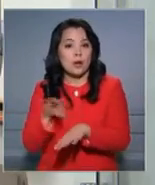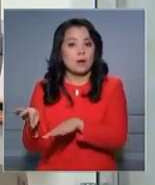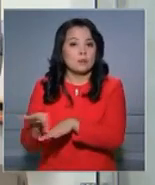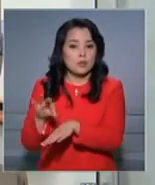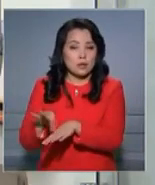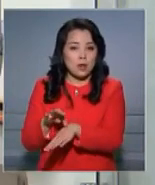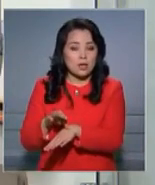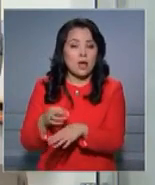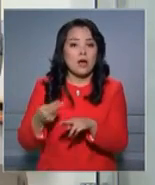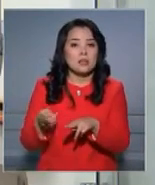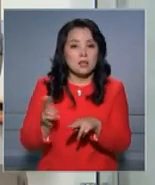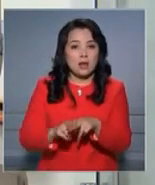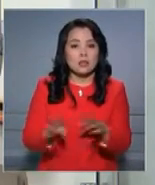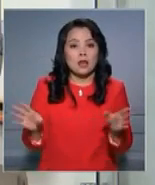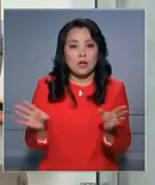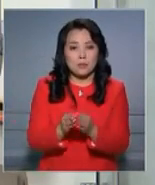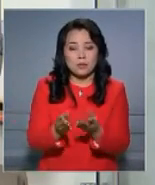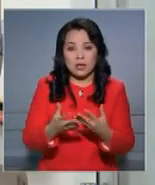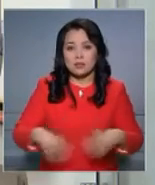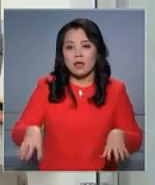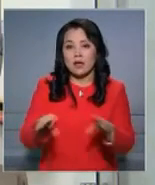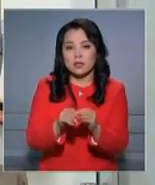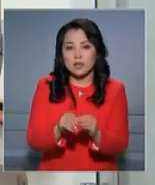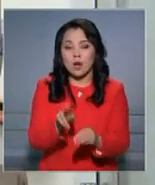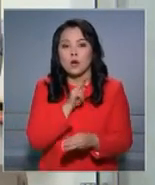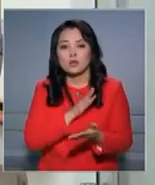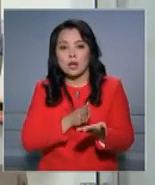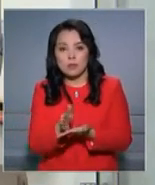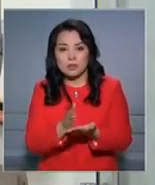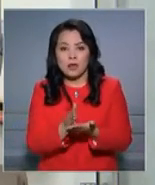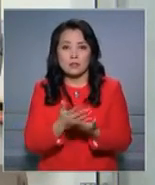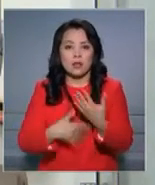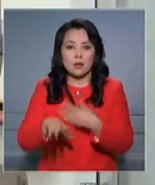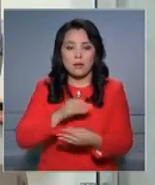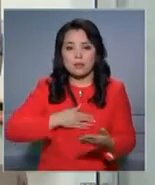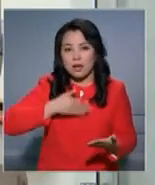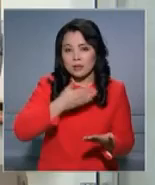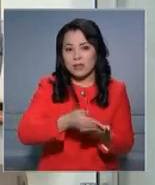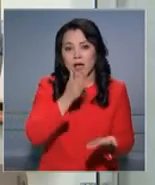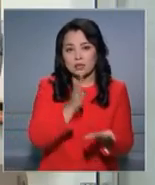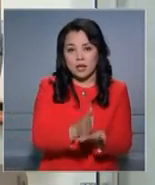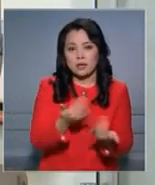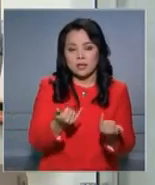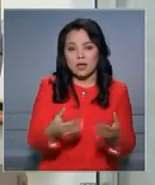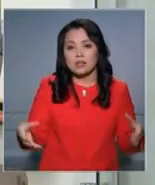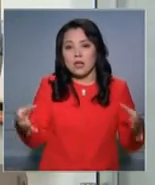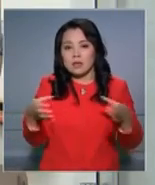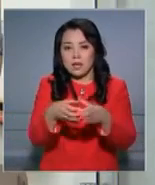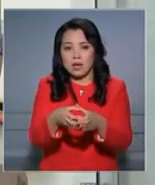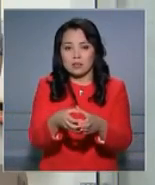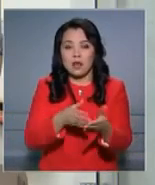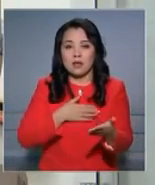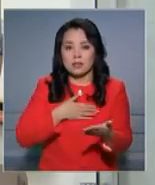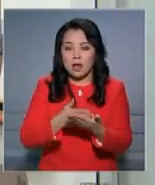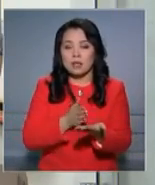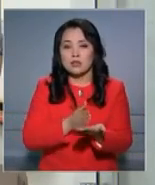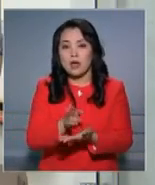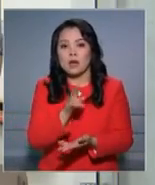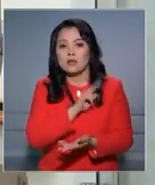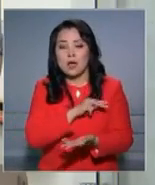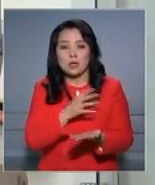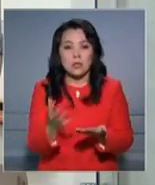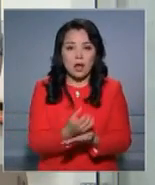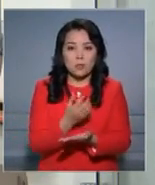жұмыскер кеншілер династиясы, біздің жалпы осы разрезде істеген еңбек ақымызды